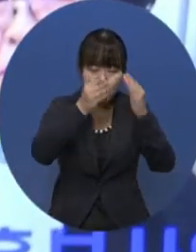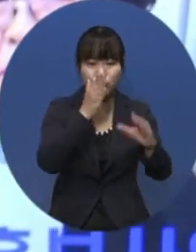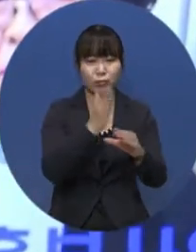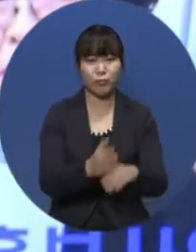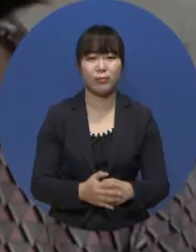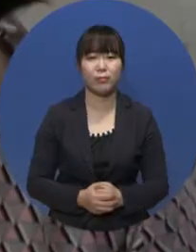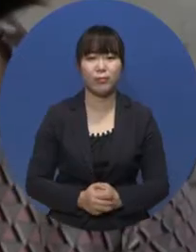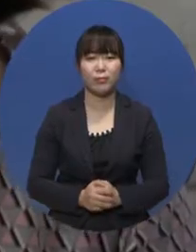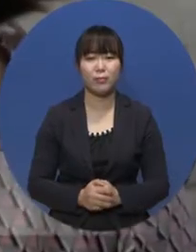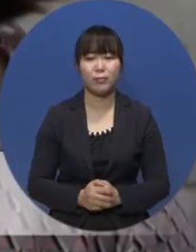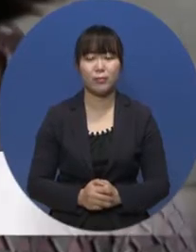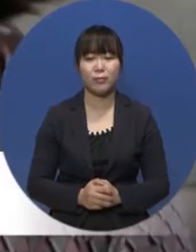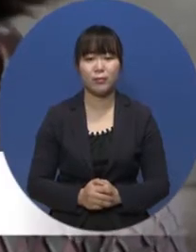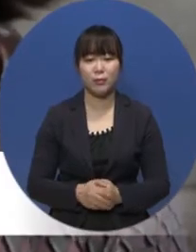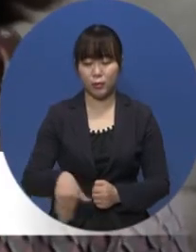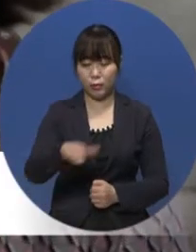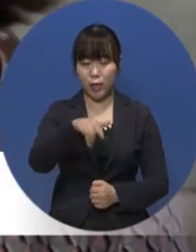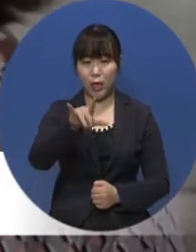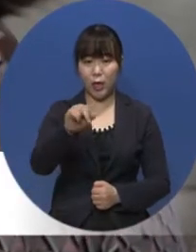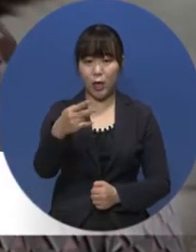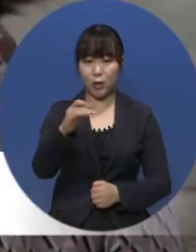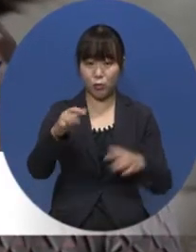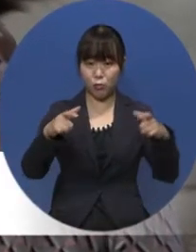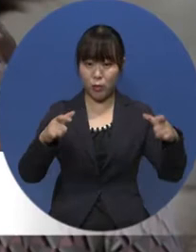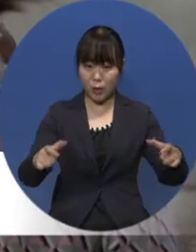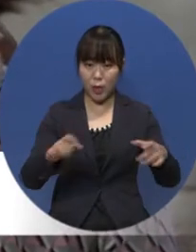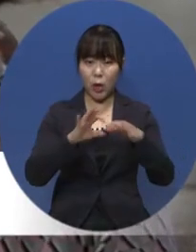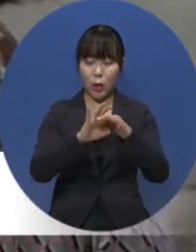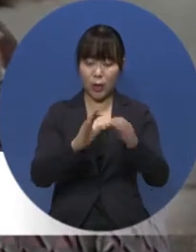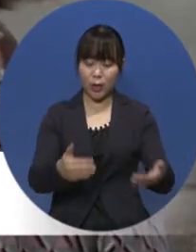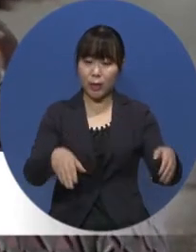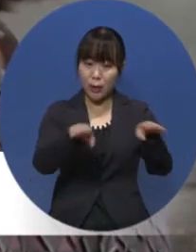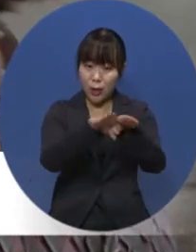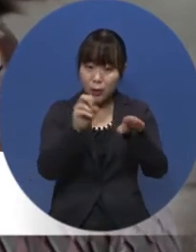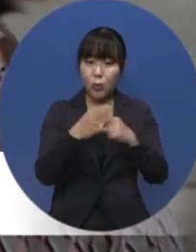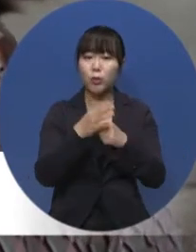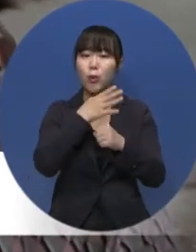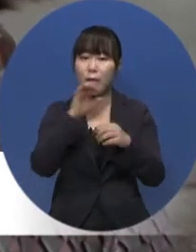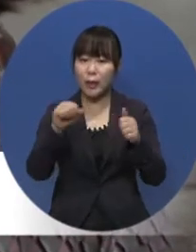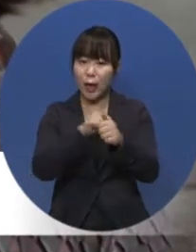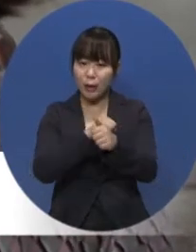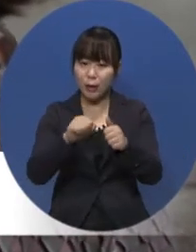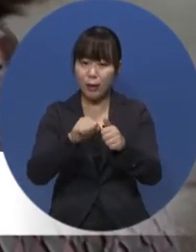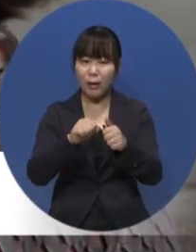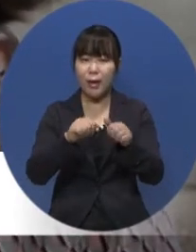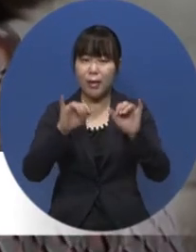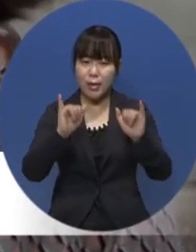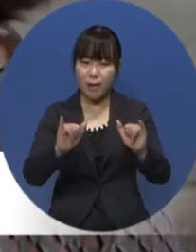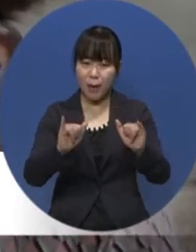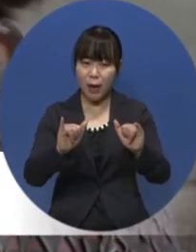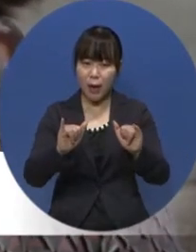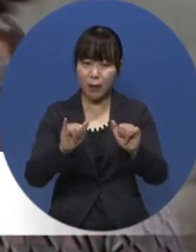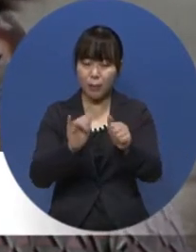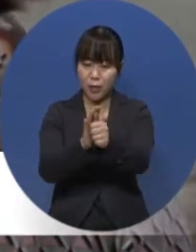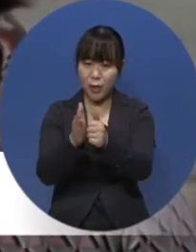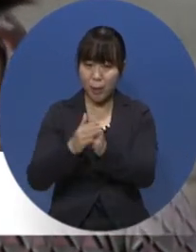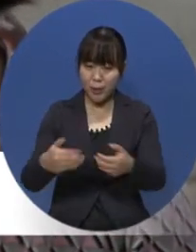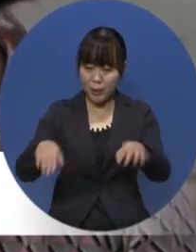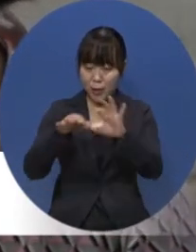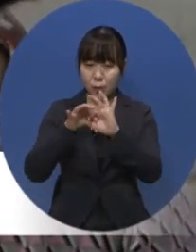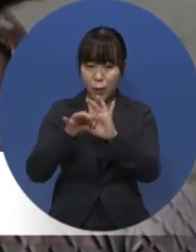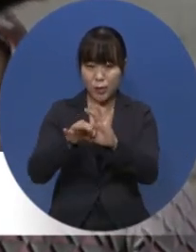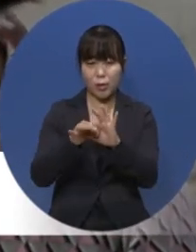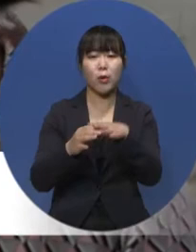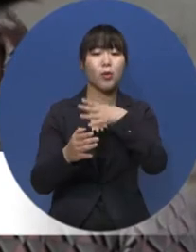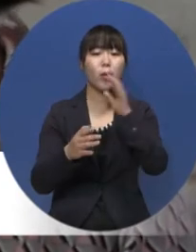설명했습니다. 우리 강동구에서는 관계 기관과 노인 학대 예방 협의체를 구성하여서 노인